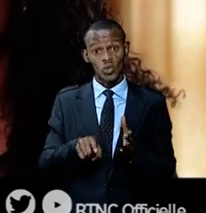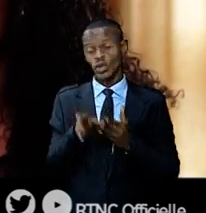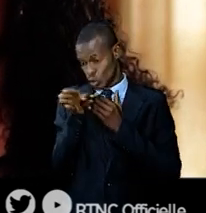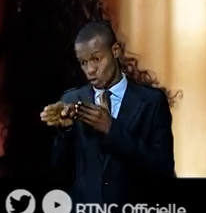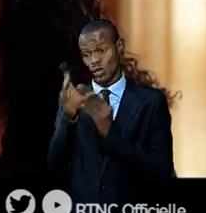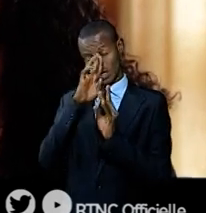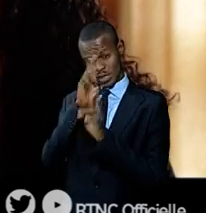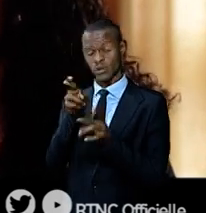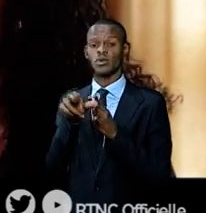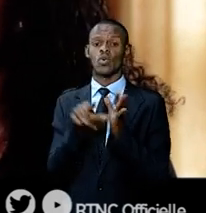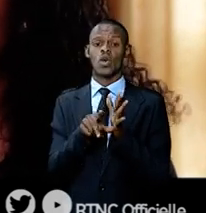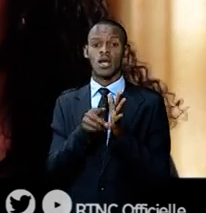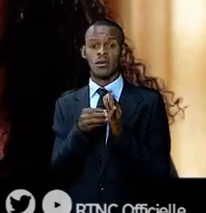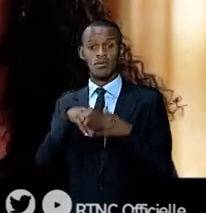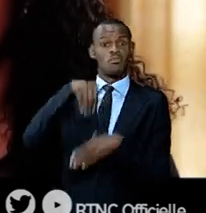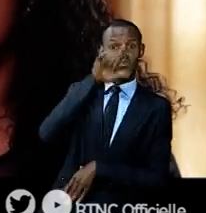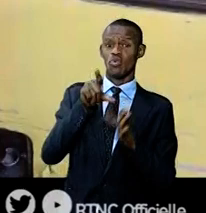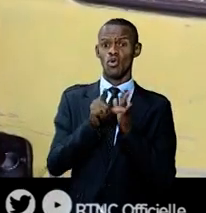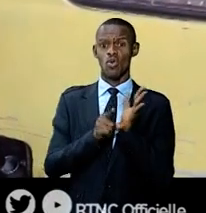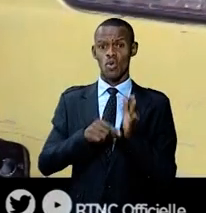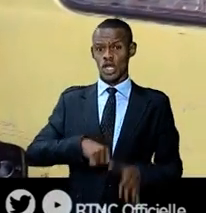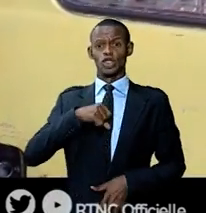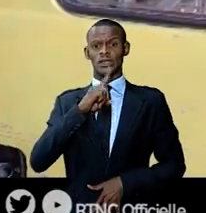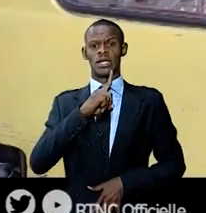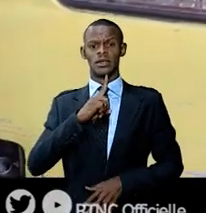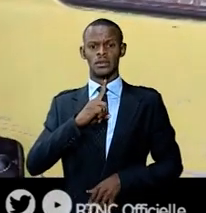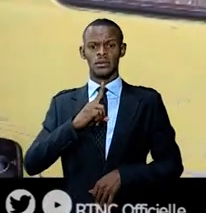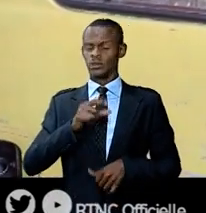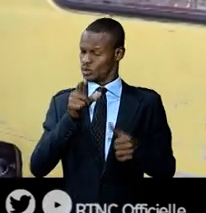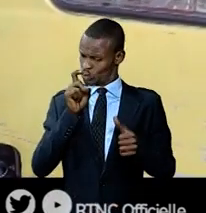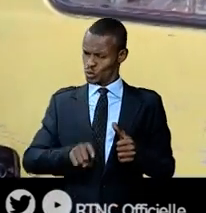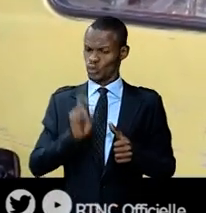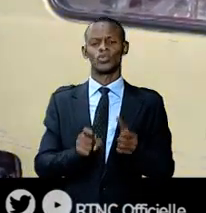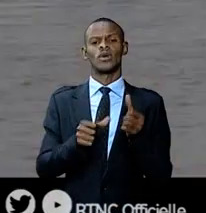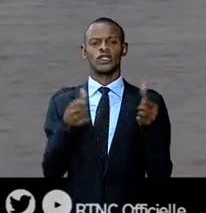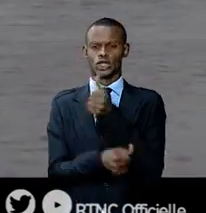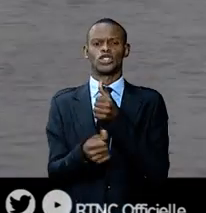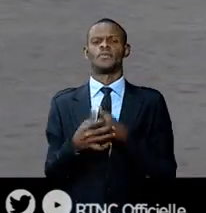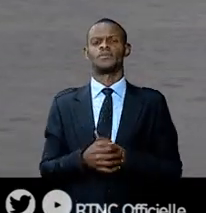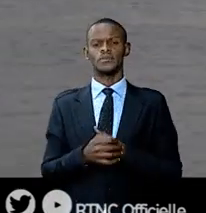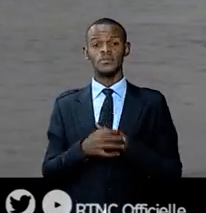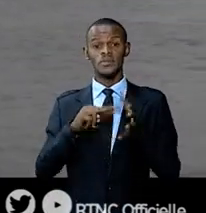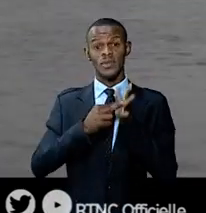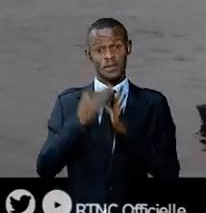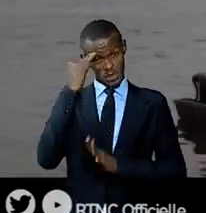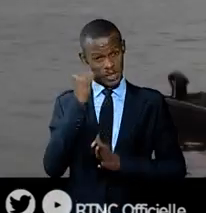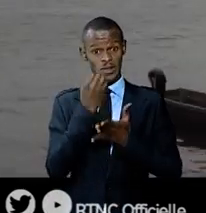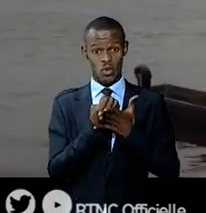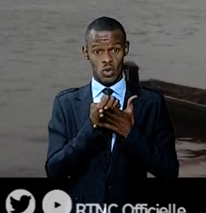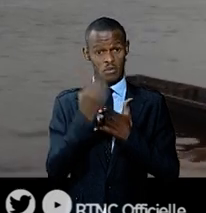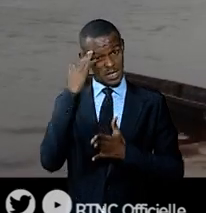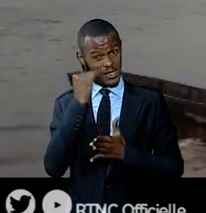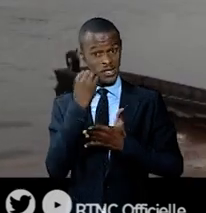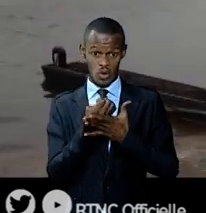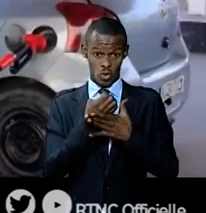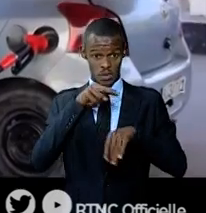plutôt rester dans le respect strict de la loi. La mesure conservatoire prise par la ministre de l'économie à l'endroit du